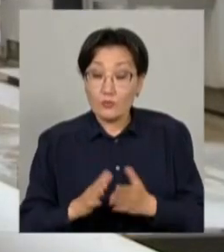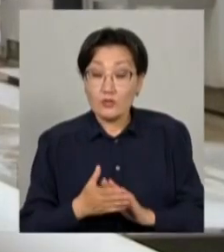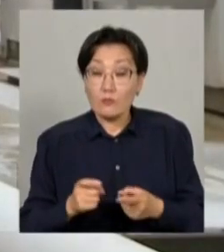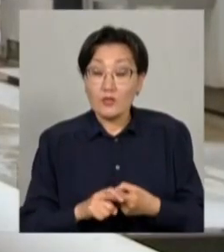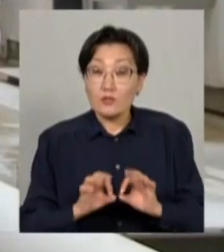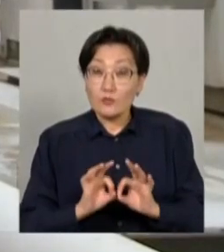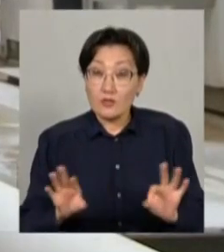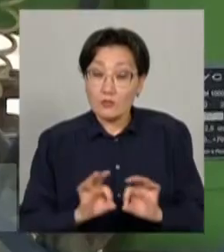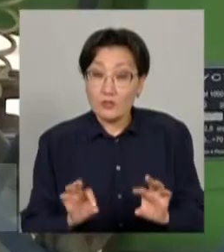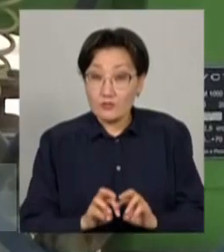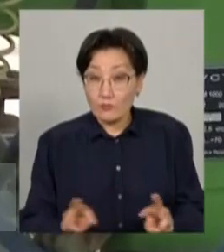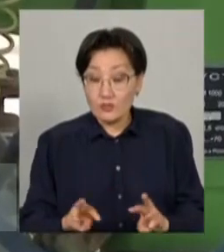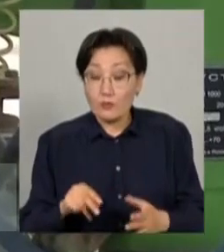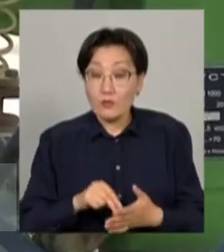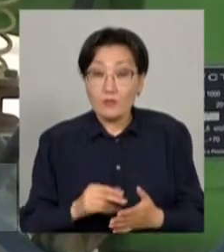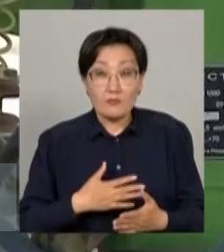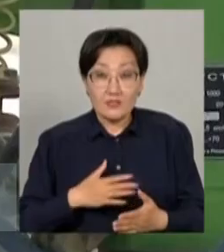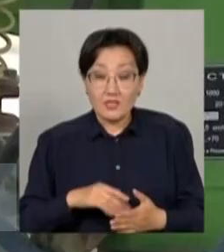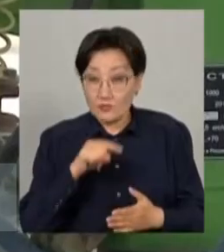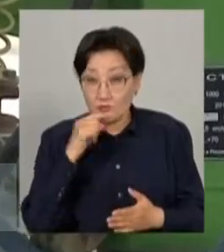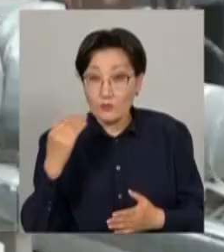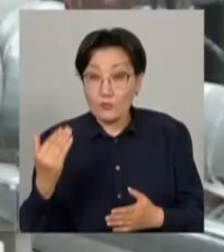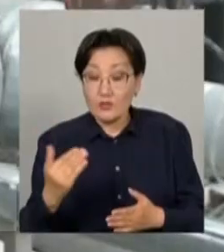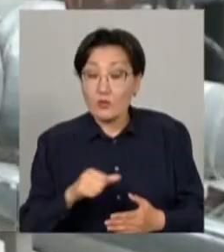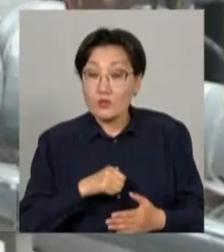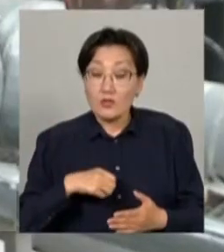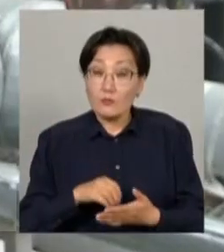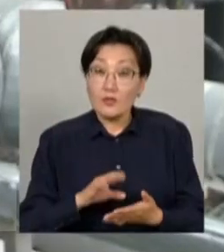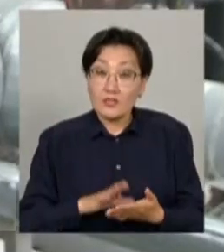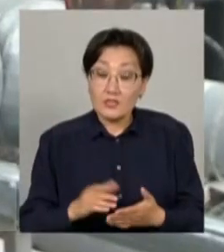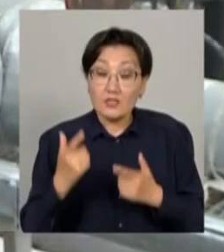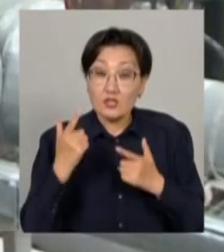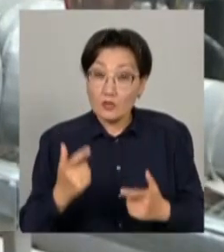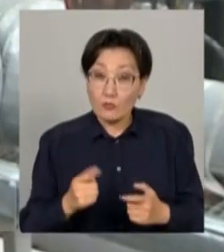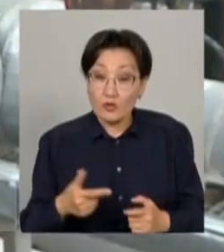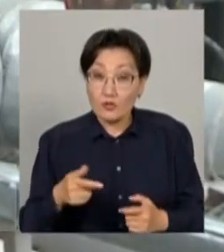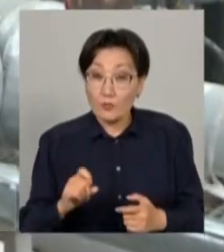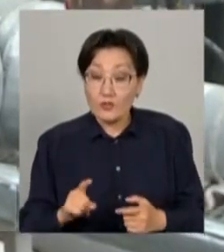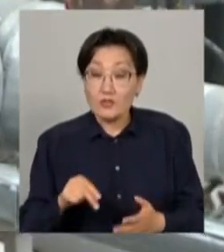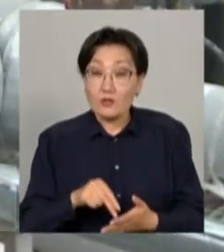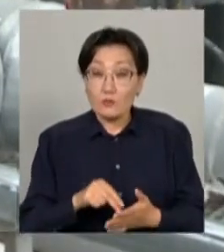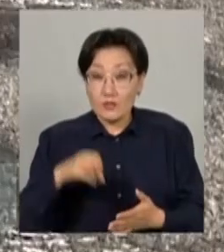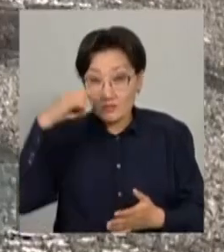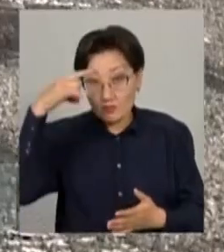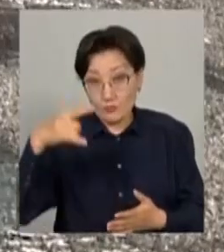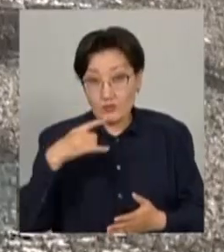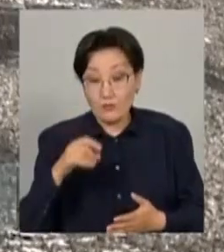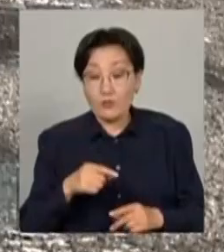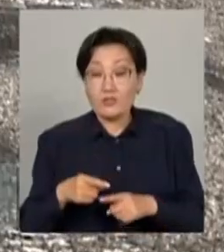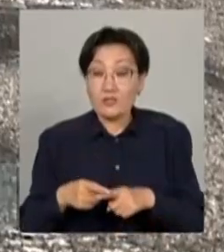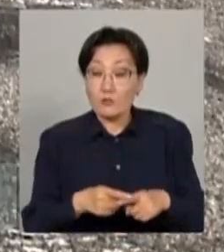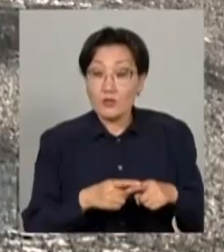қатысты түсініктеме берген министр бағаны біз емес, Ресей үкіметі белгілейтінін еске салды. Көгілдір отын құны Қазақстан және